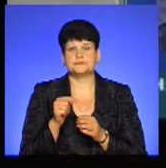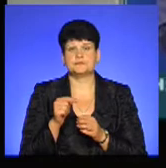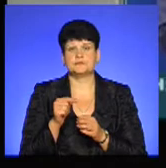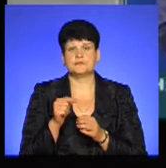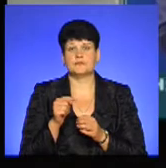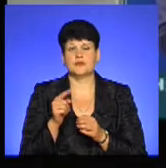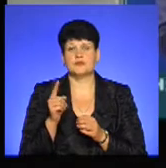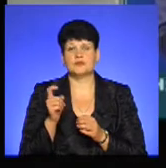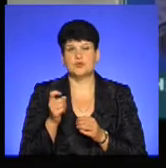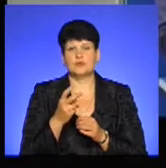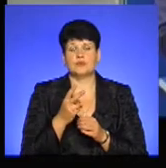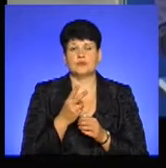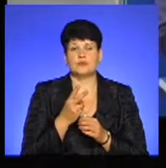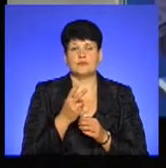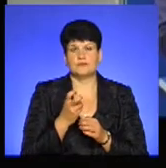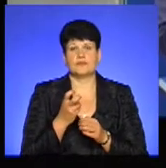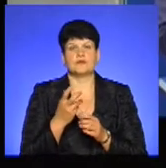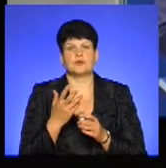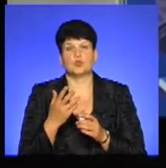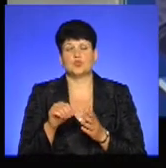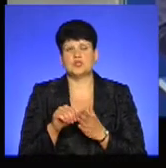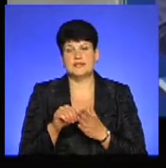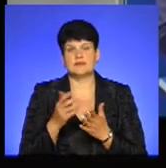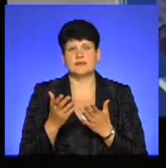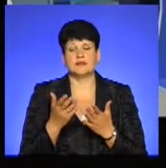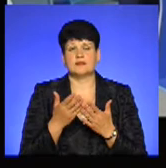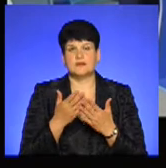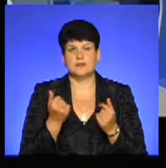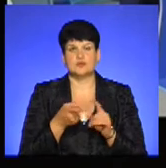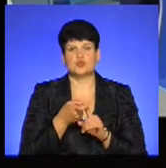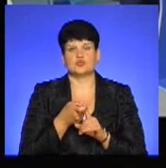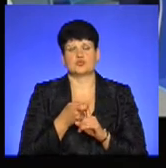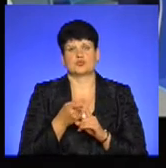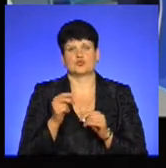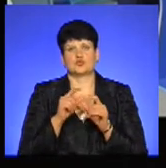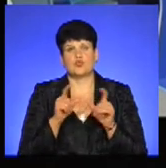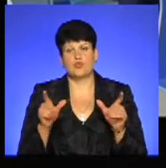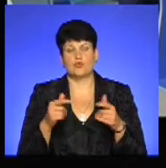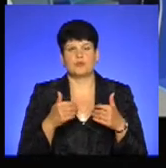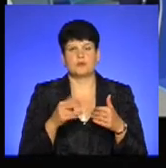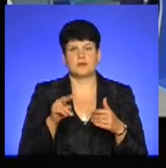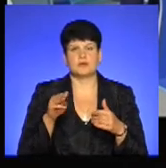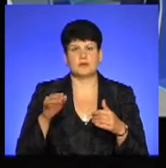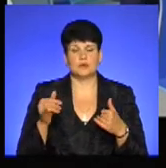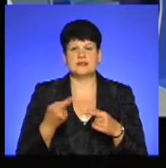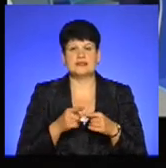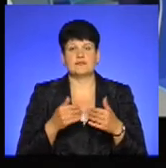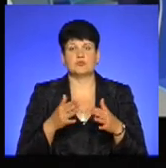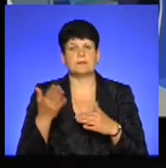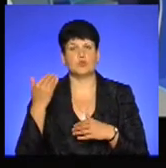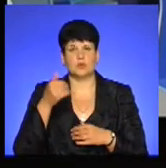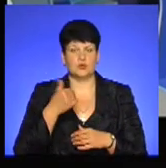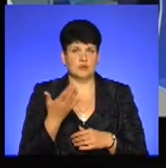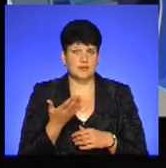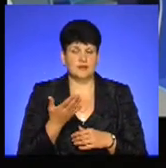сотня-дві у нас учасників, які не мають стосунків з школою, училищем, тобто це є випускники минулих років. Тому,